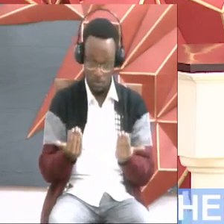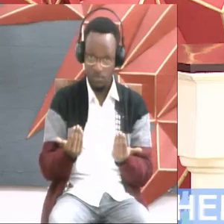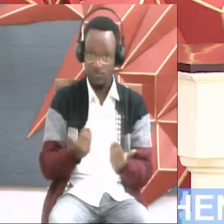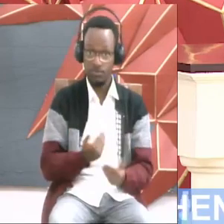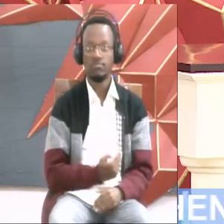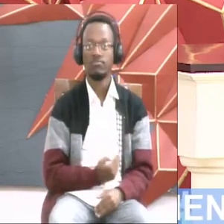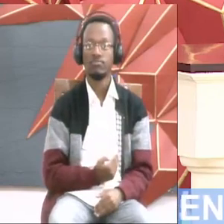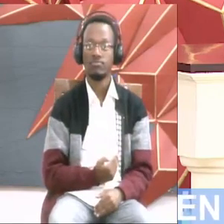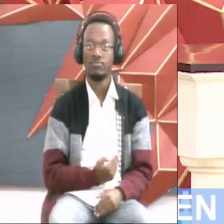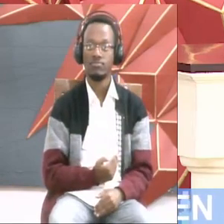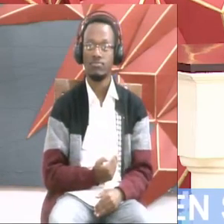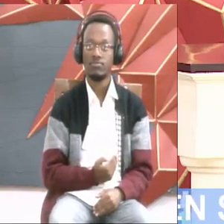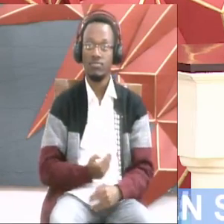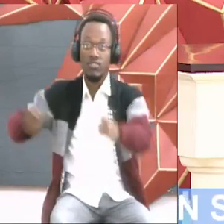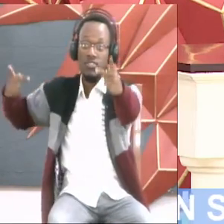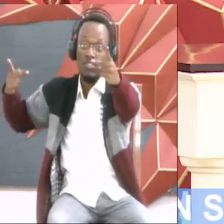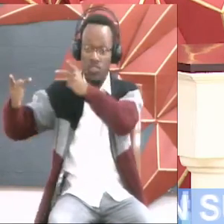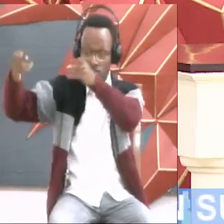frère William